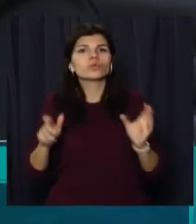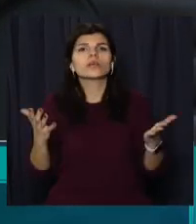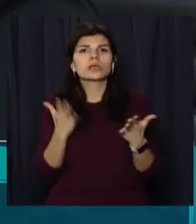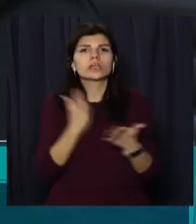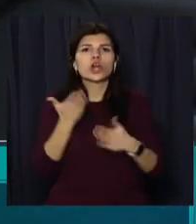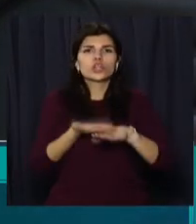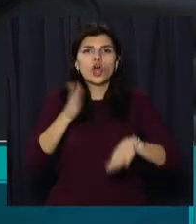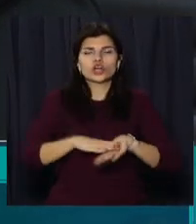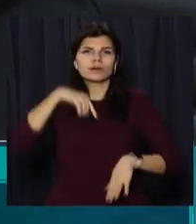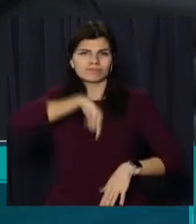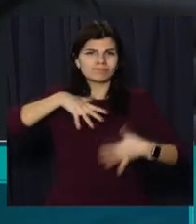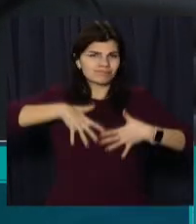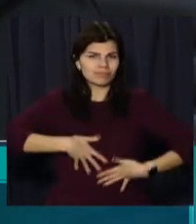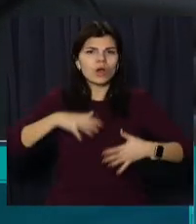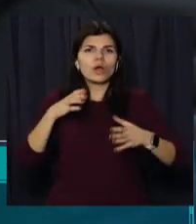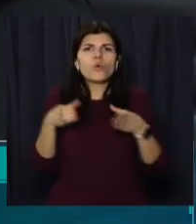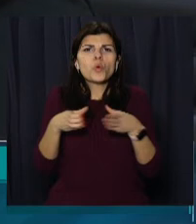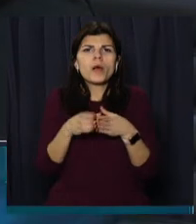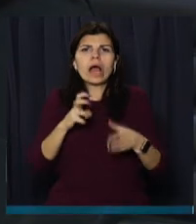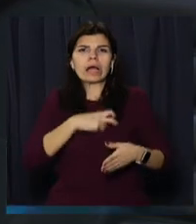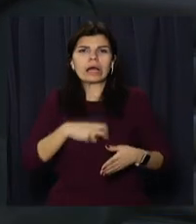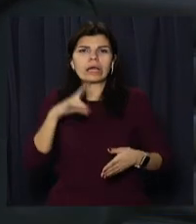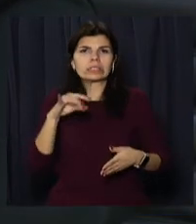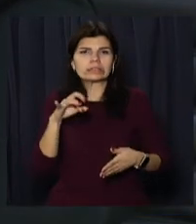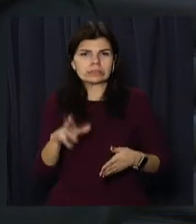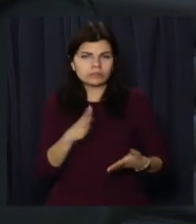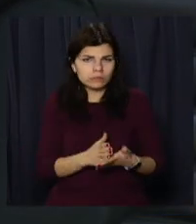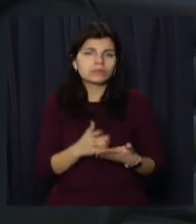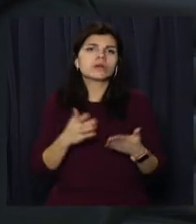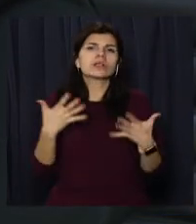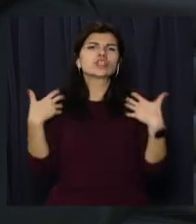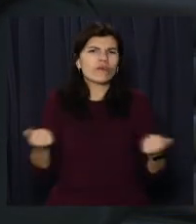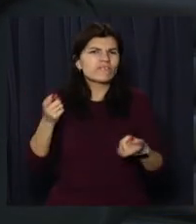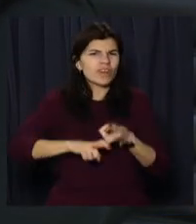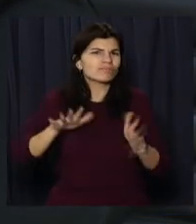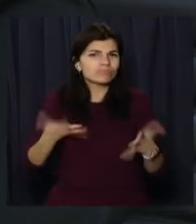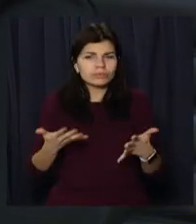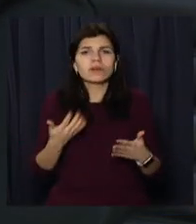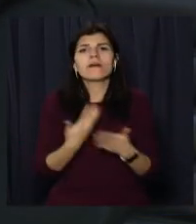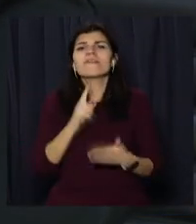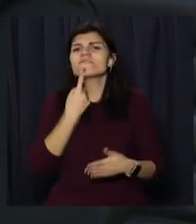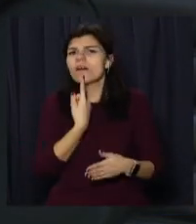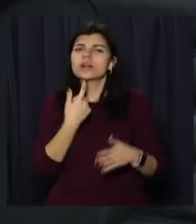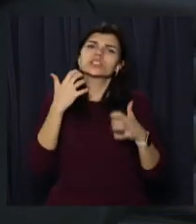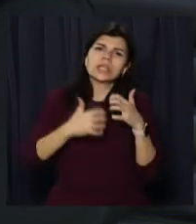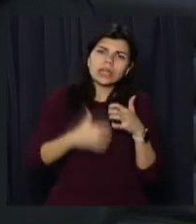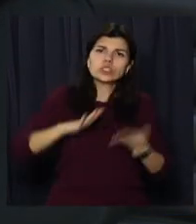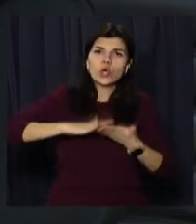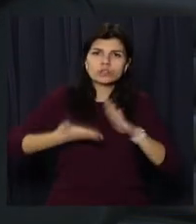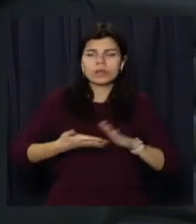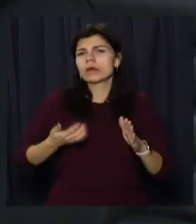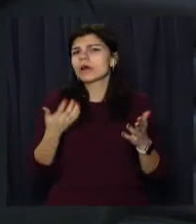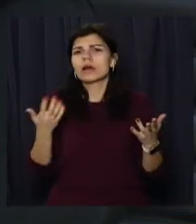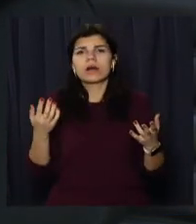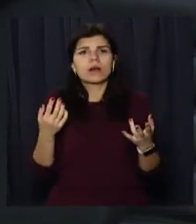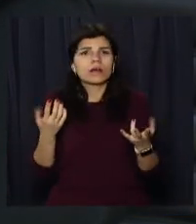супутні захворювання з групи ризику, і пацієнтів, які перебувають в середньому і важкому стані. Жодних